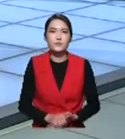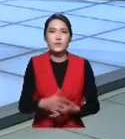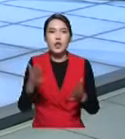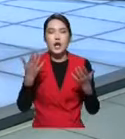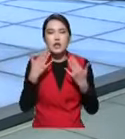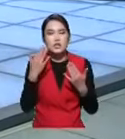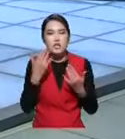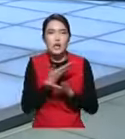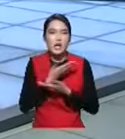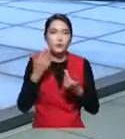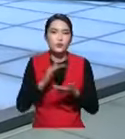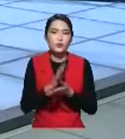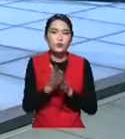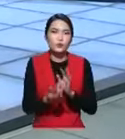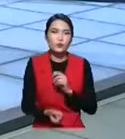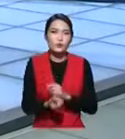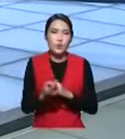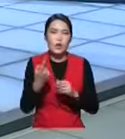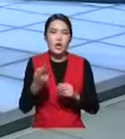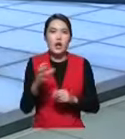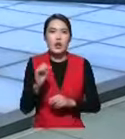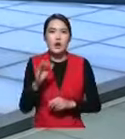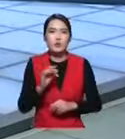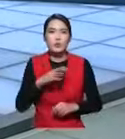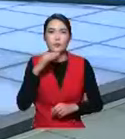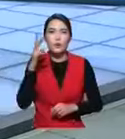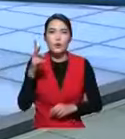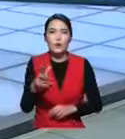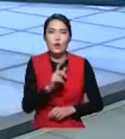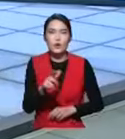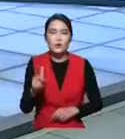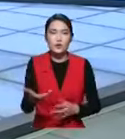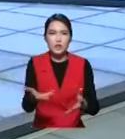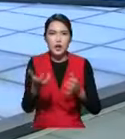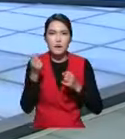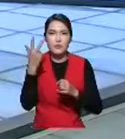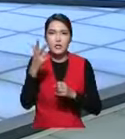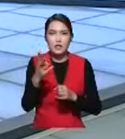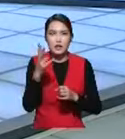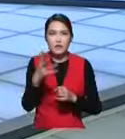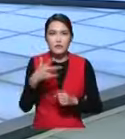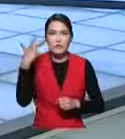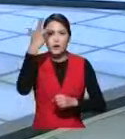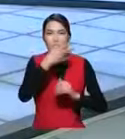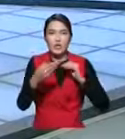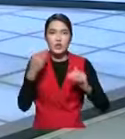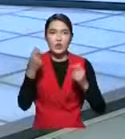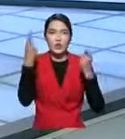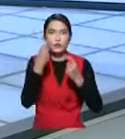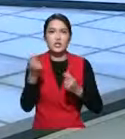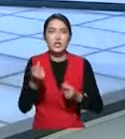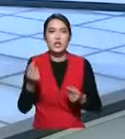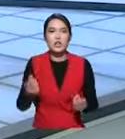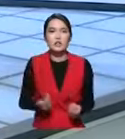В непростой ситуации оказались жители одной из актюбинских многоэтажек. Люди приобрели квартиры 3 года назад, но сейчас узнали, что их жилье им не